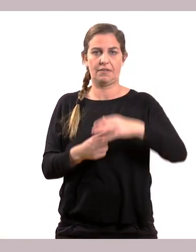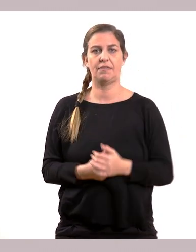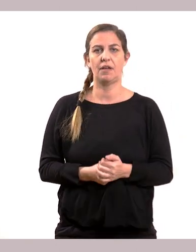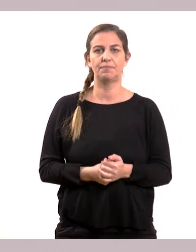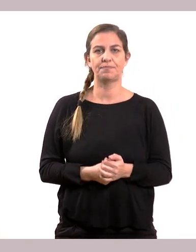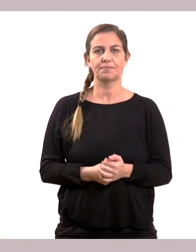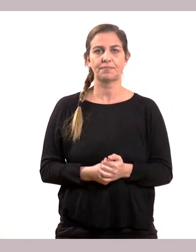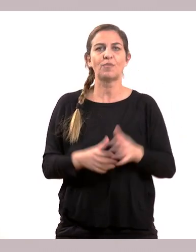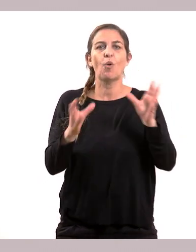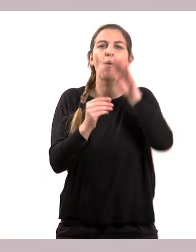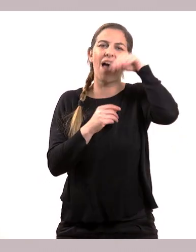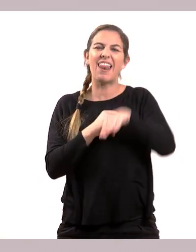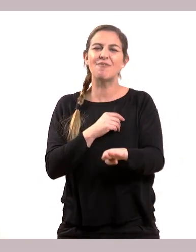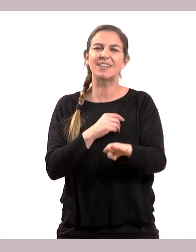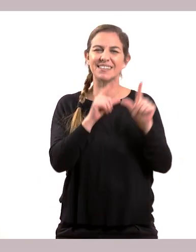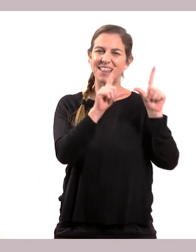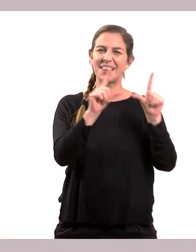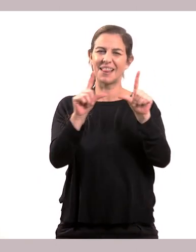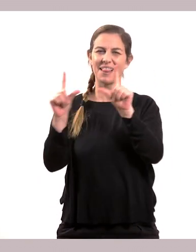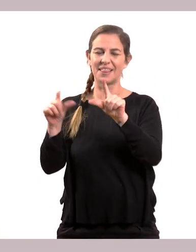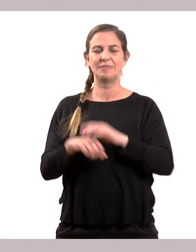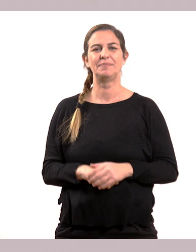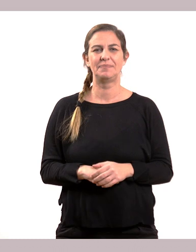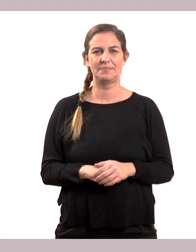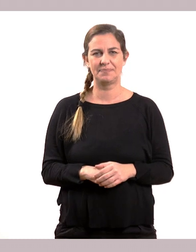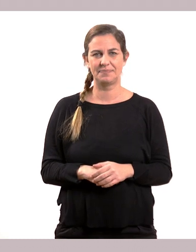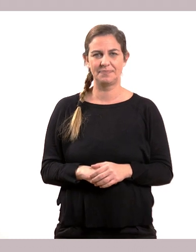Και να δούμε τα ελεφαντάκια. Για να σβήσω αυτό το πρόβλημα.